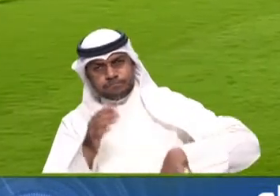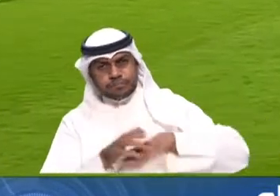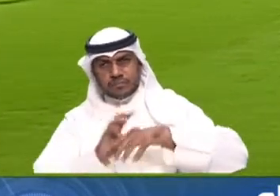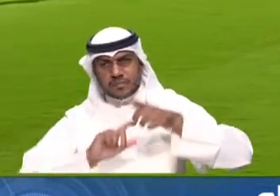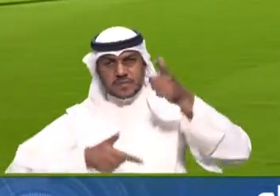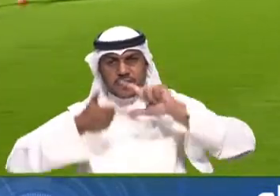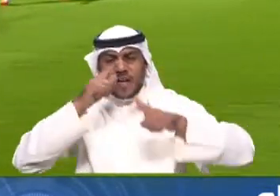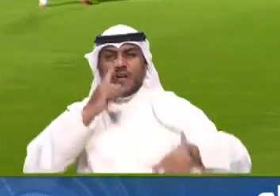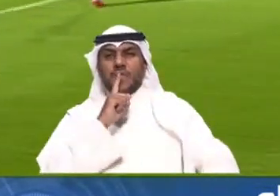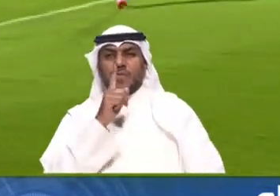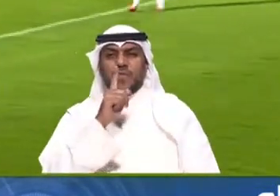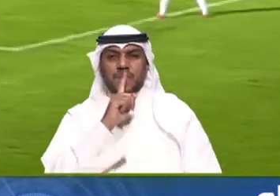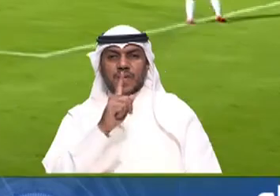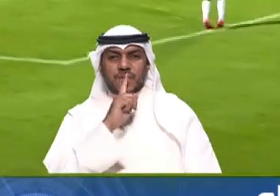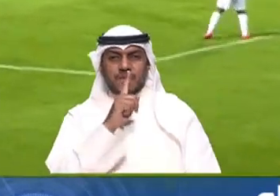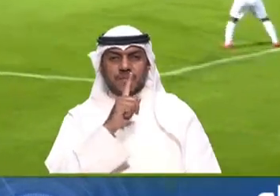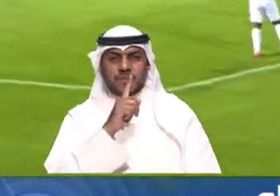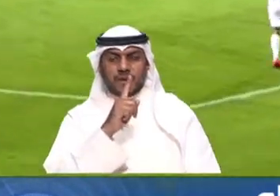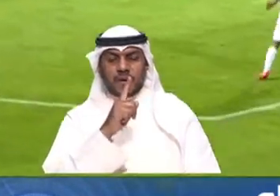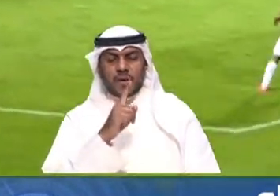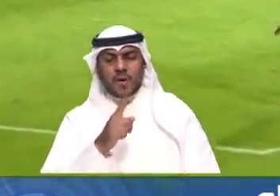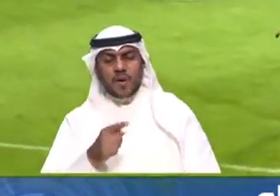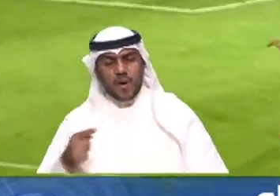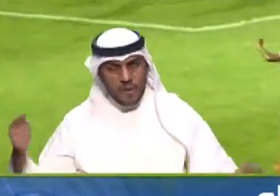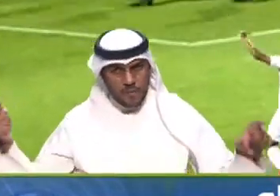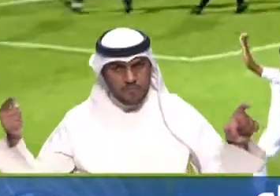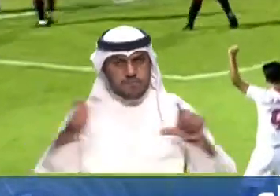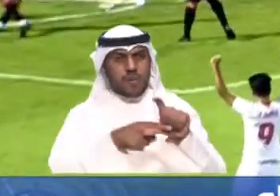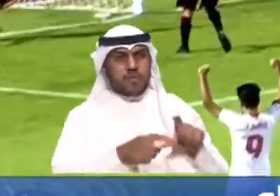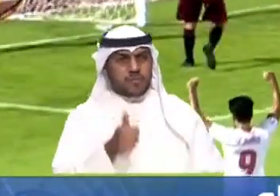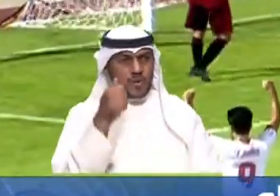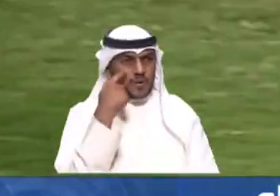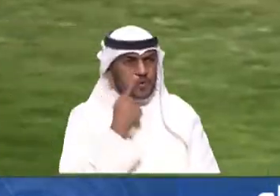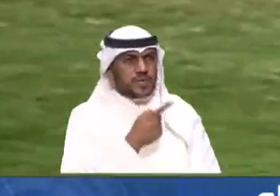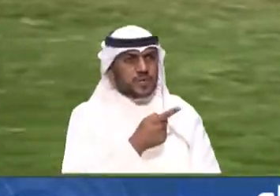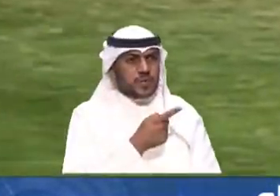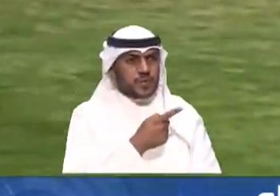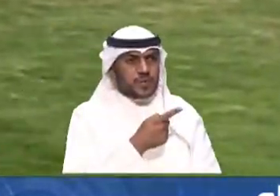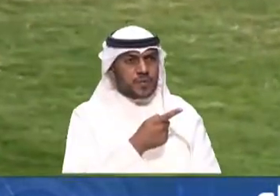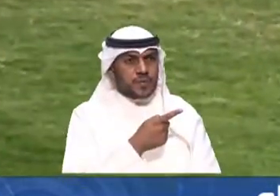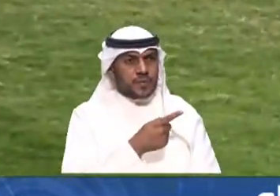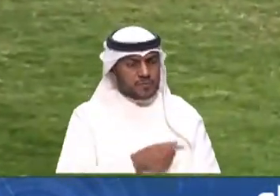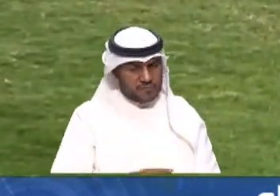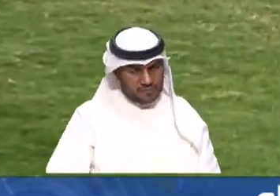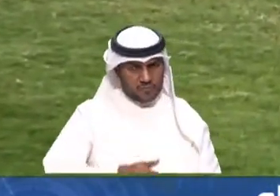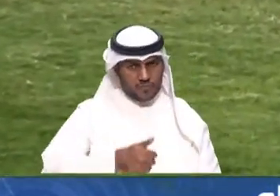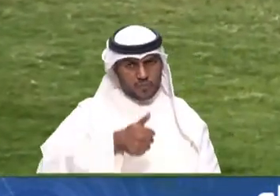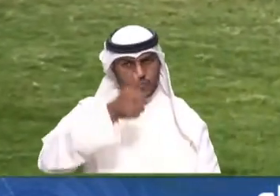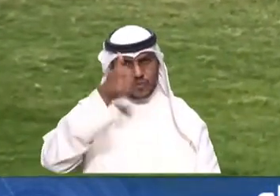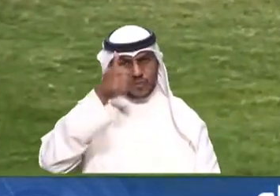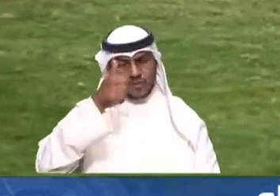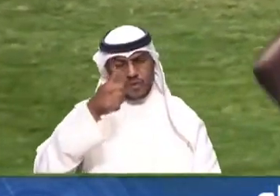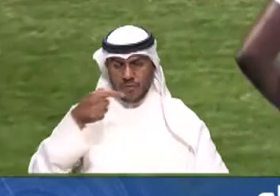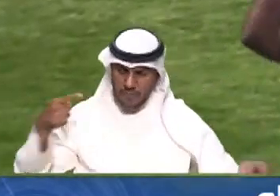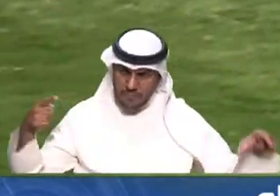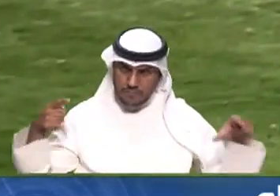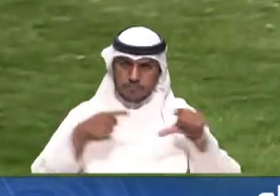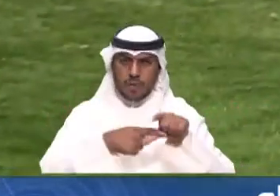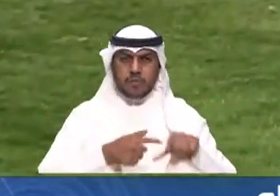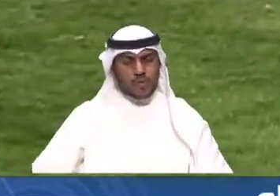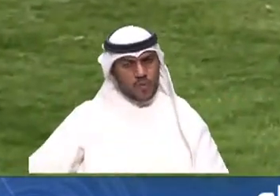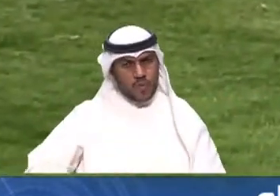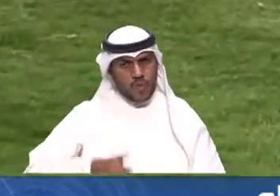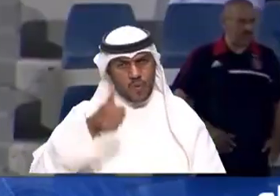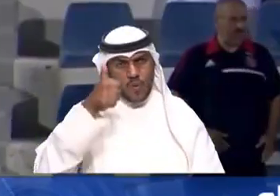فرض إيقاعه والتقدم أولا بهدف حمل أمضاء محترفه الكولومبي كالديرون